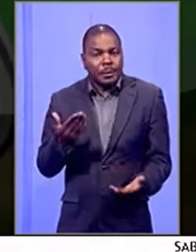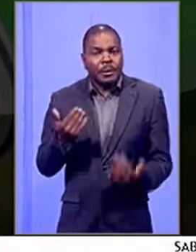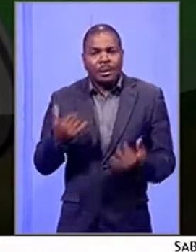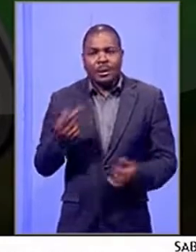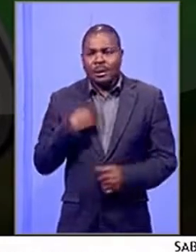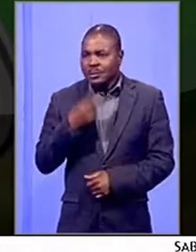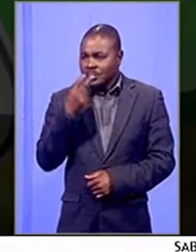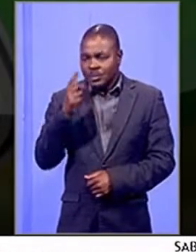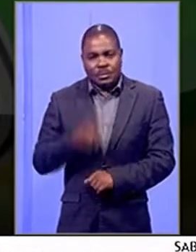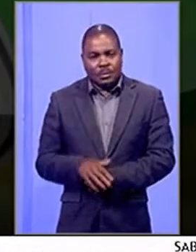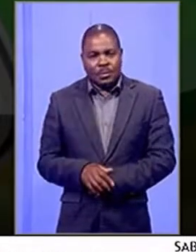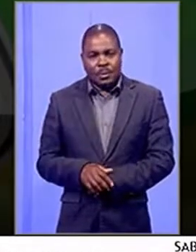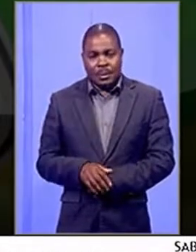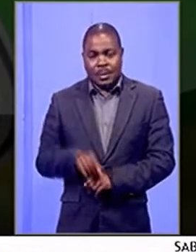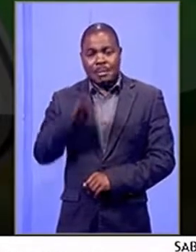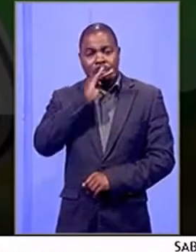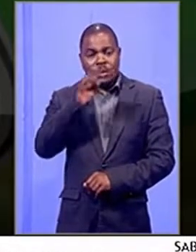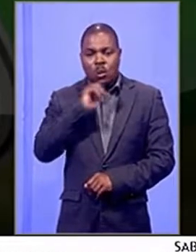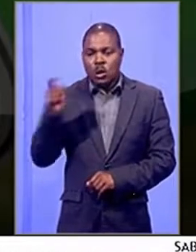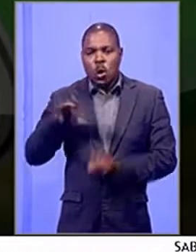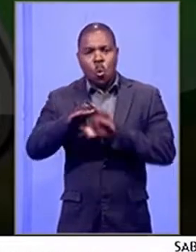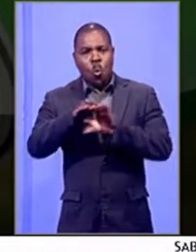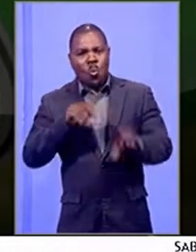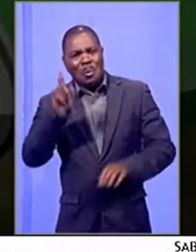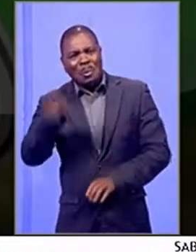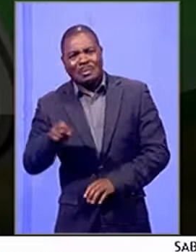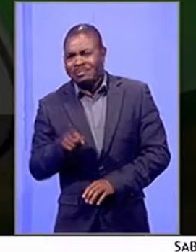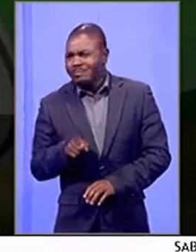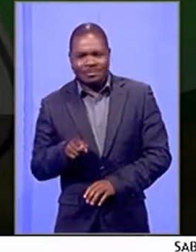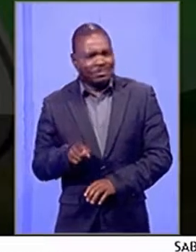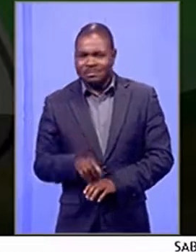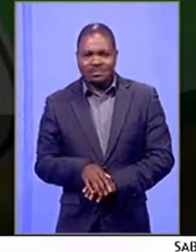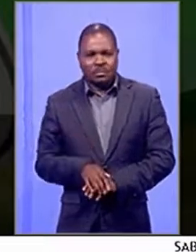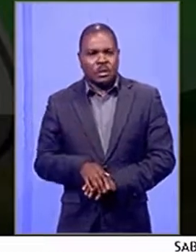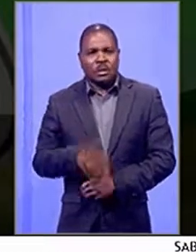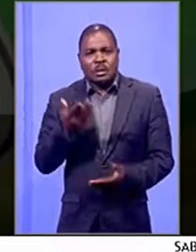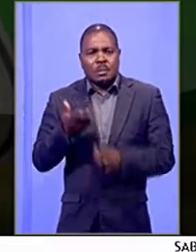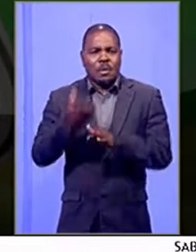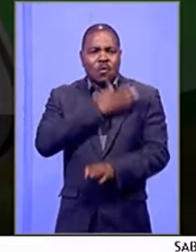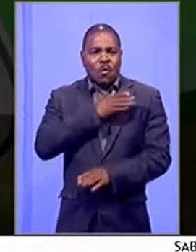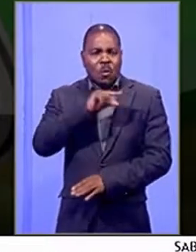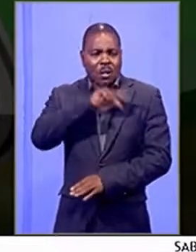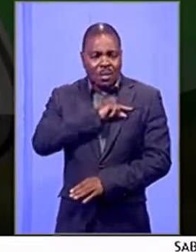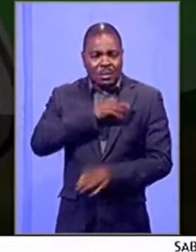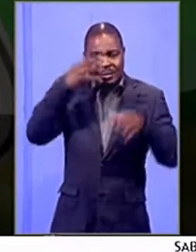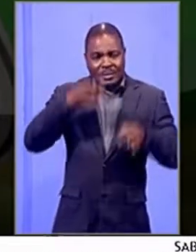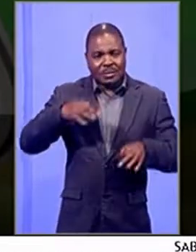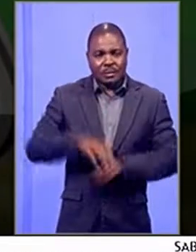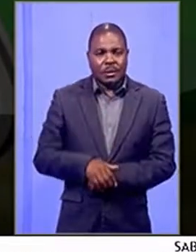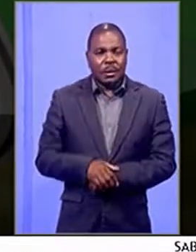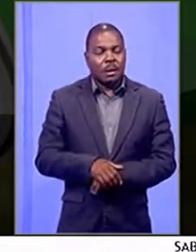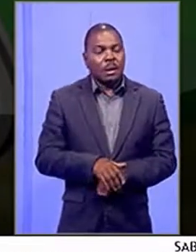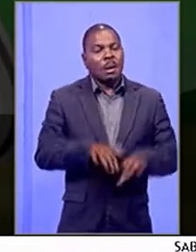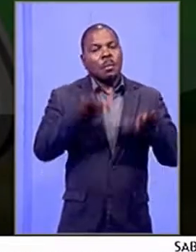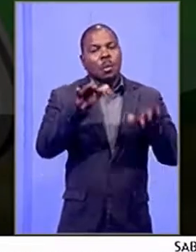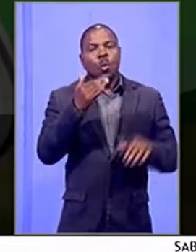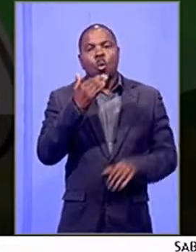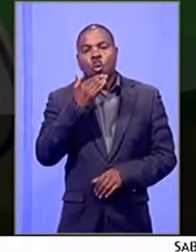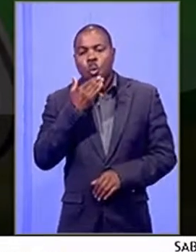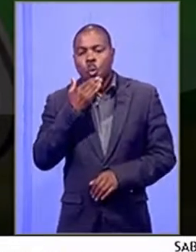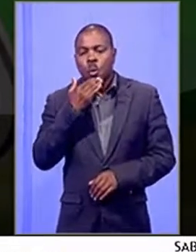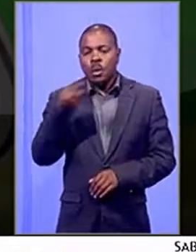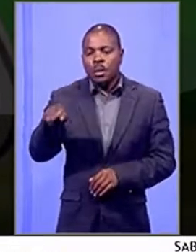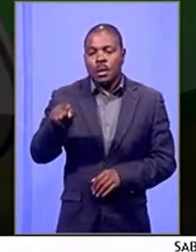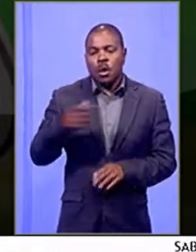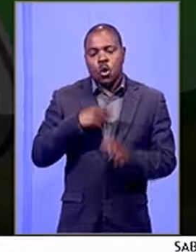bone e le ntlha gore ba ikgogele morago pele ga gore ba bone molato. Bao ba leng kgatlhanong le molao wa step aside